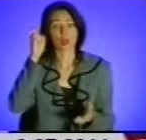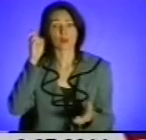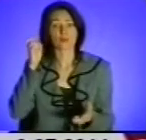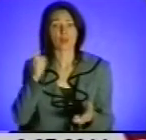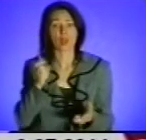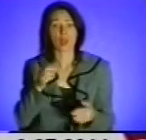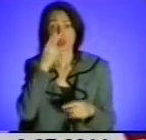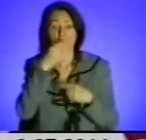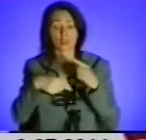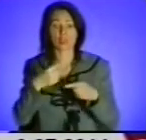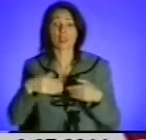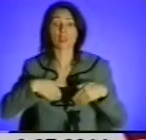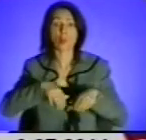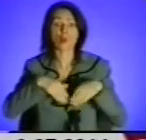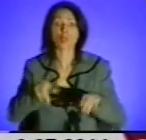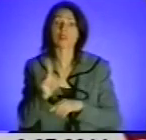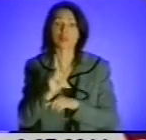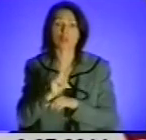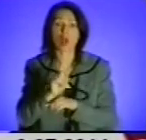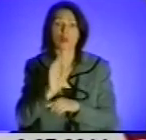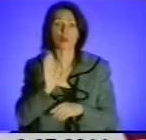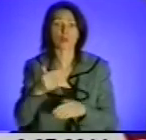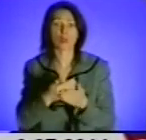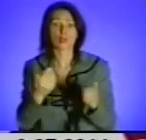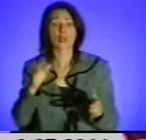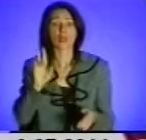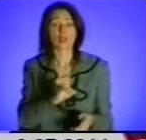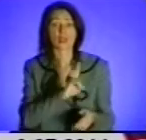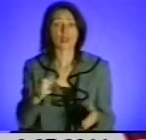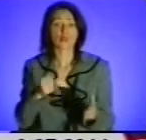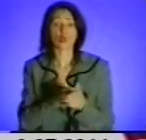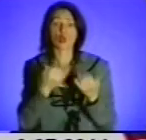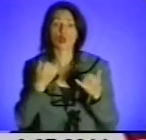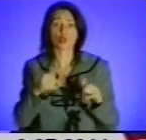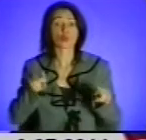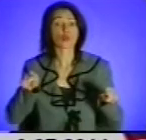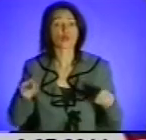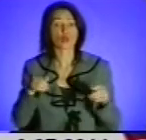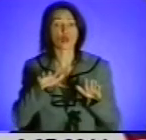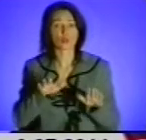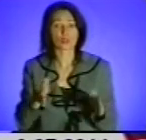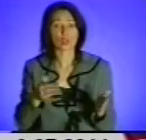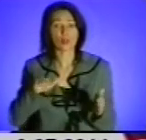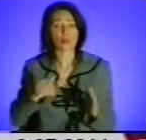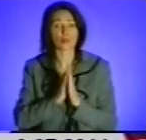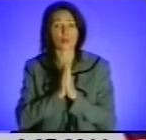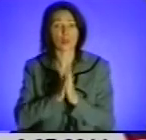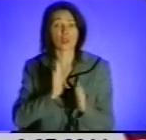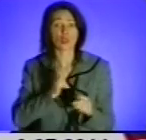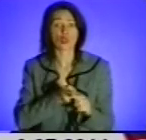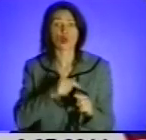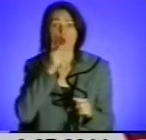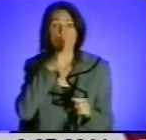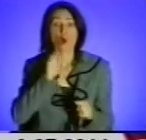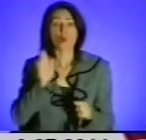Традиційний похід зі свічками відбудеться від парафіальної церкви до чудотворного місця, де після молебня цього року відбудеться панахида